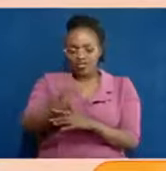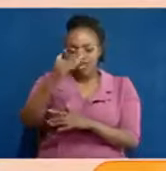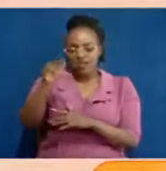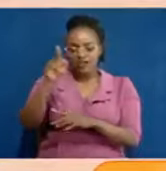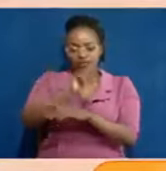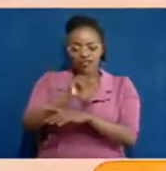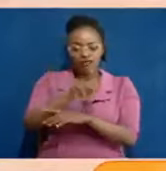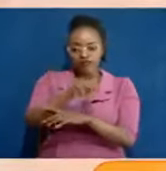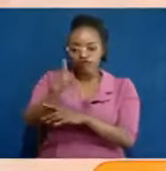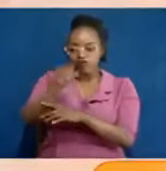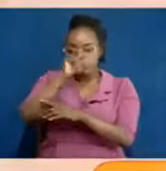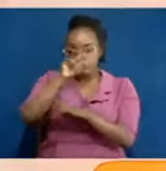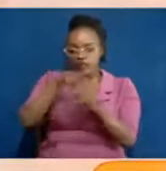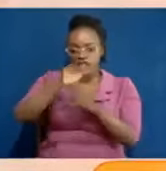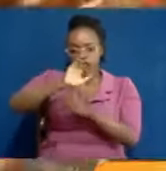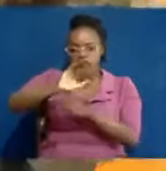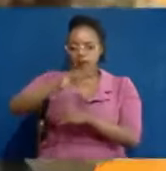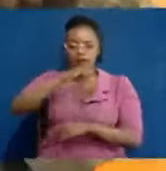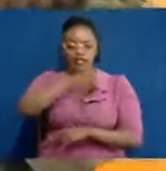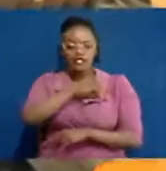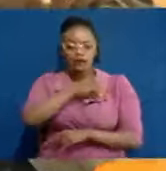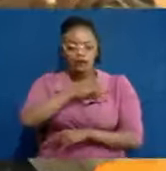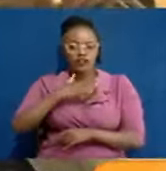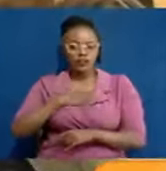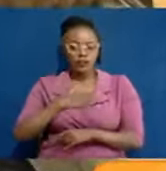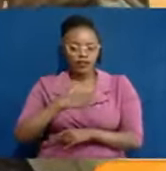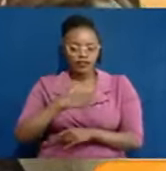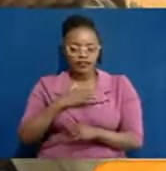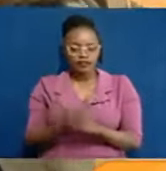wenyewe. Nao hiyo ingine ndio profit.